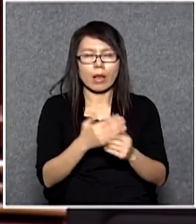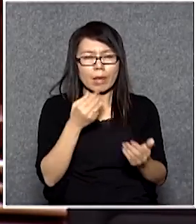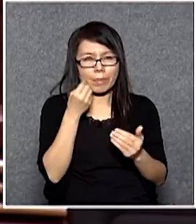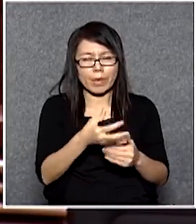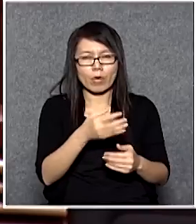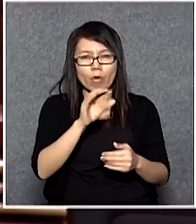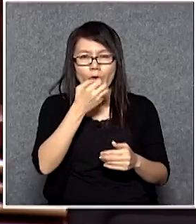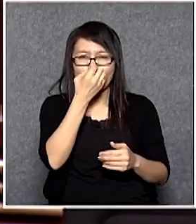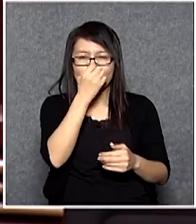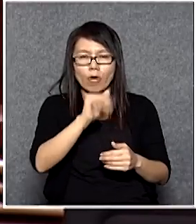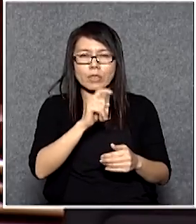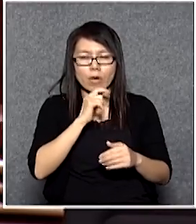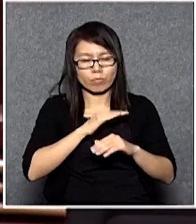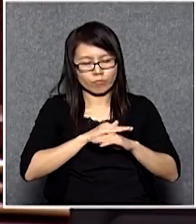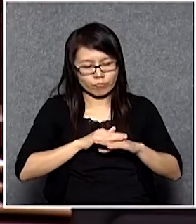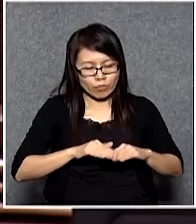可以有一個安心，